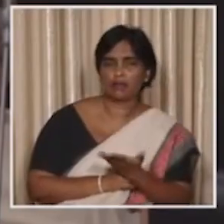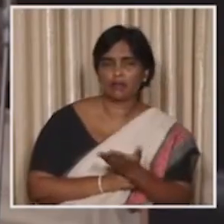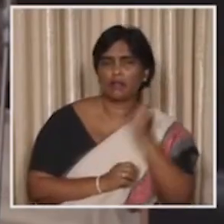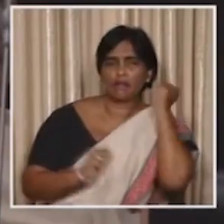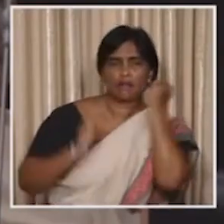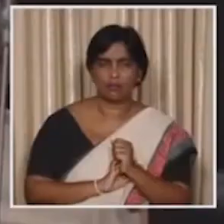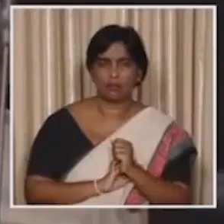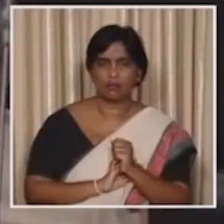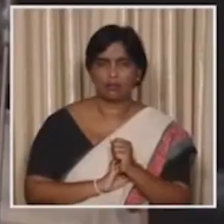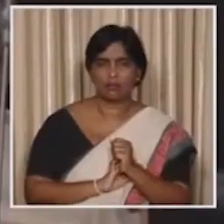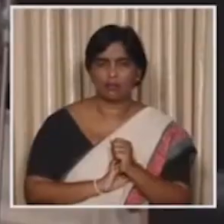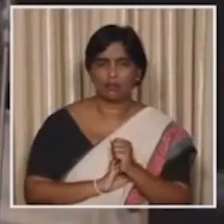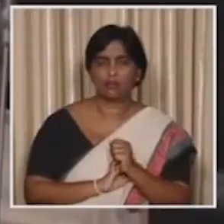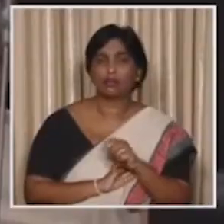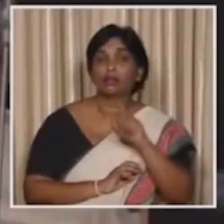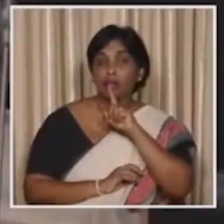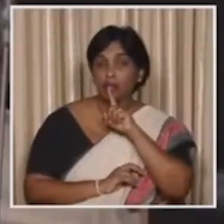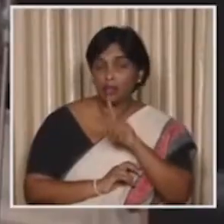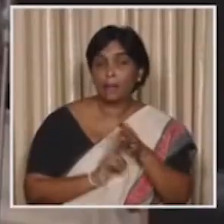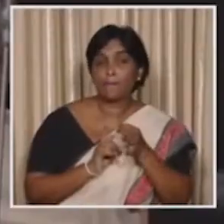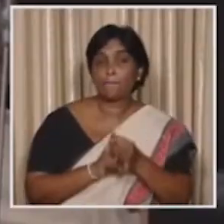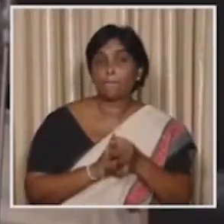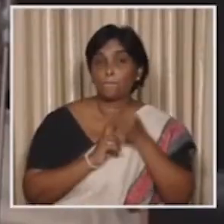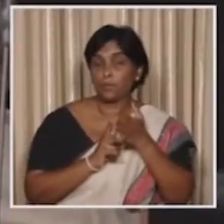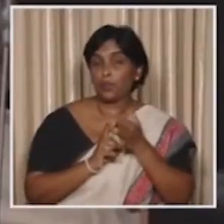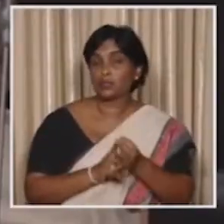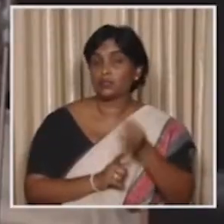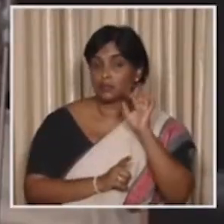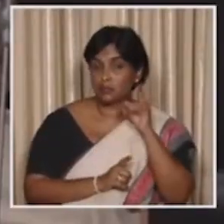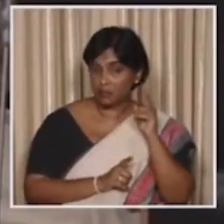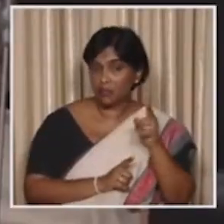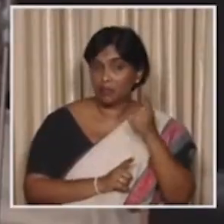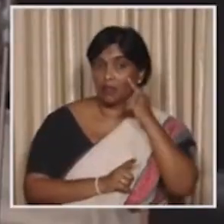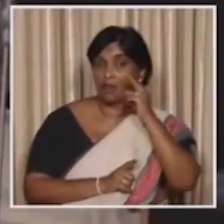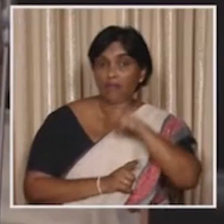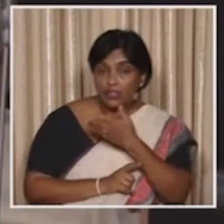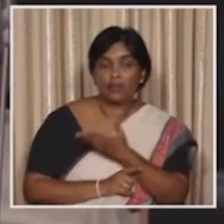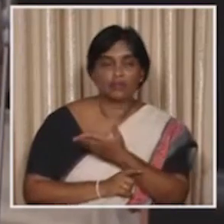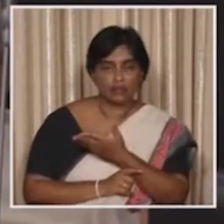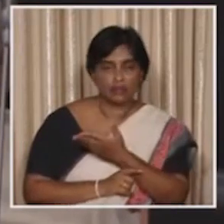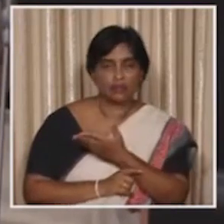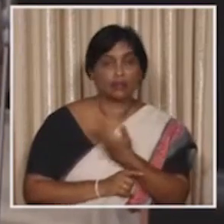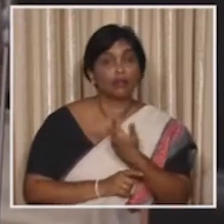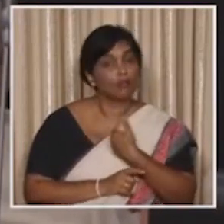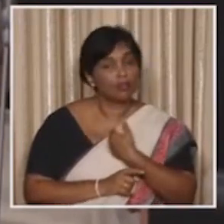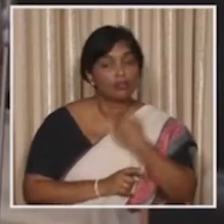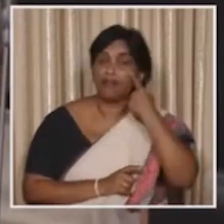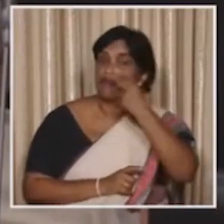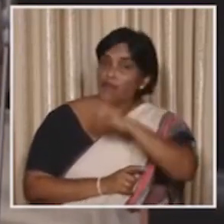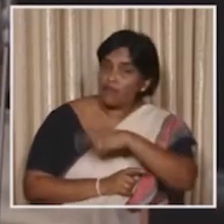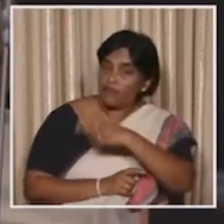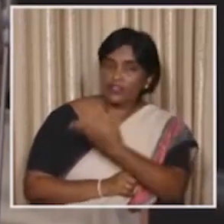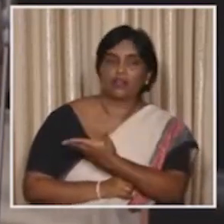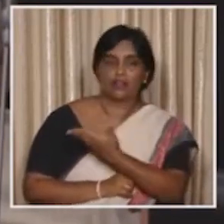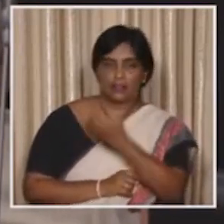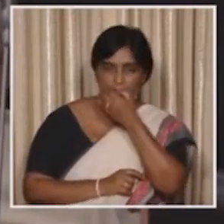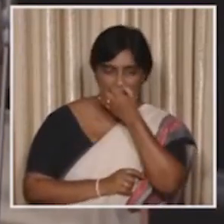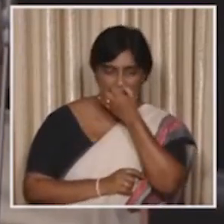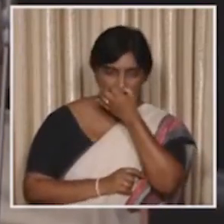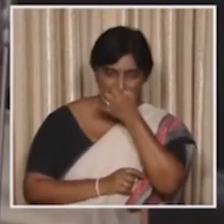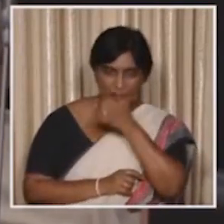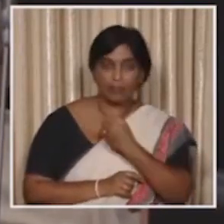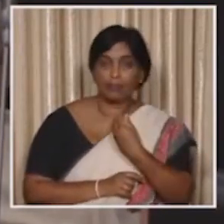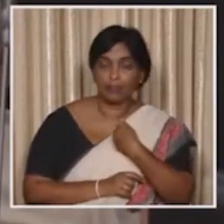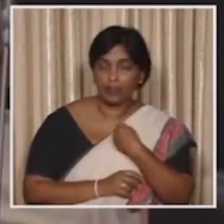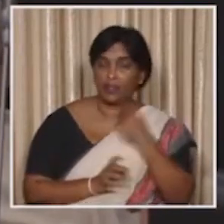පහර ගහන්නේ? ඒ කියන්නේ ප්‍රේමදාස ජනාධිපතිතුමාට විශ්වාසය තිබුණ එක්කෙනෙක්. මට විශ්වාසය තිබුණ එක්කෙනෙක්.